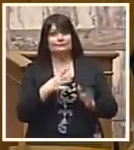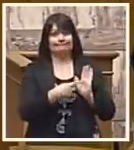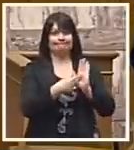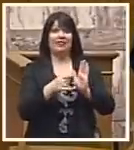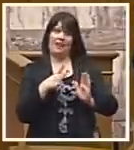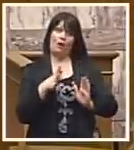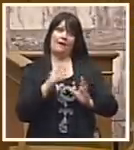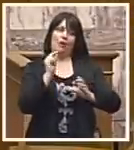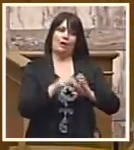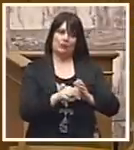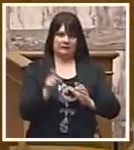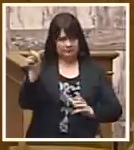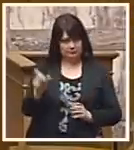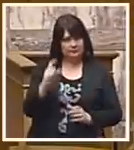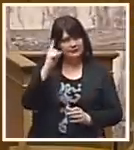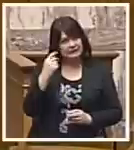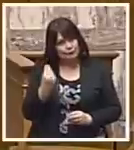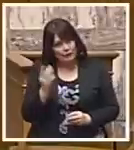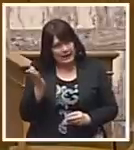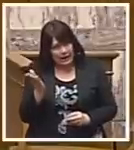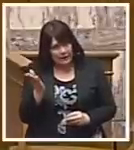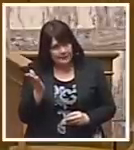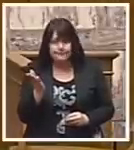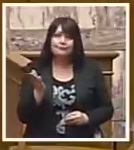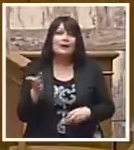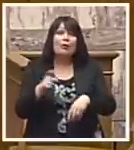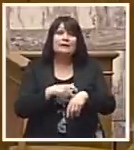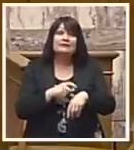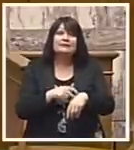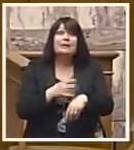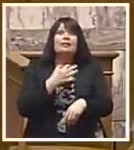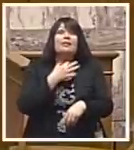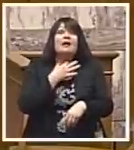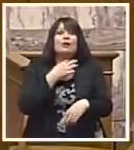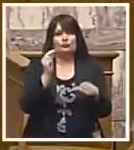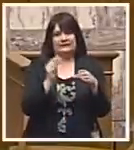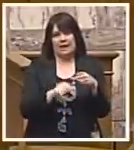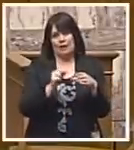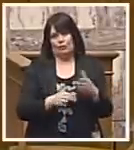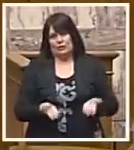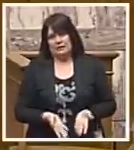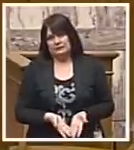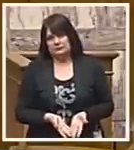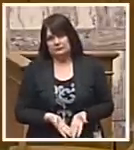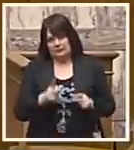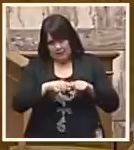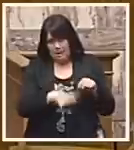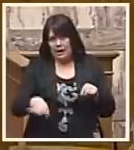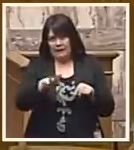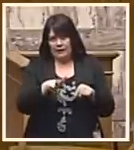κι εσείς πολύ καλά ότι το τελευταίο πράγμα που χρειάζεται τώρα η χώρα είναι οι εκλογές.